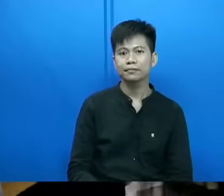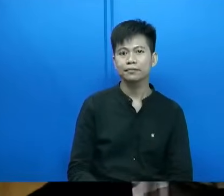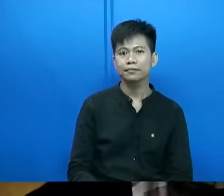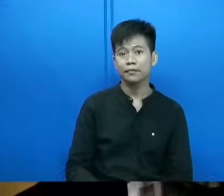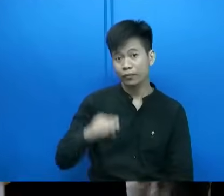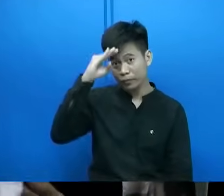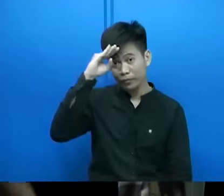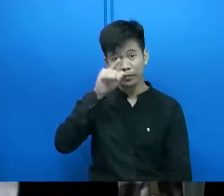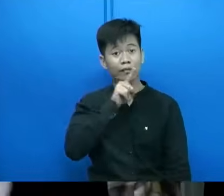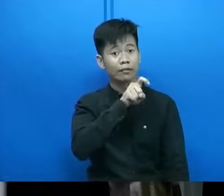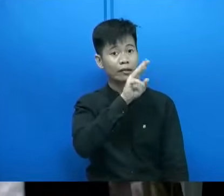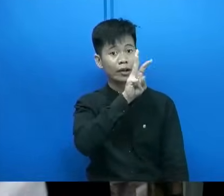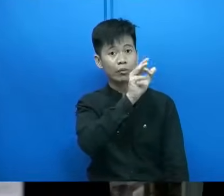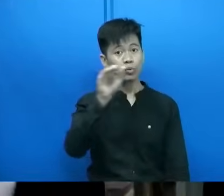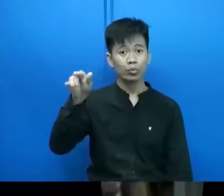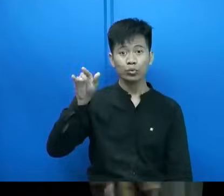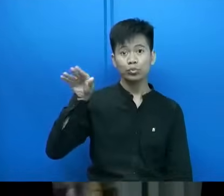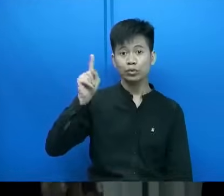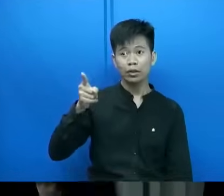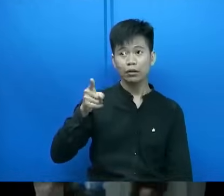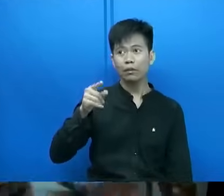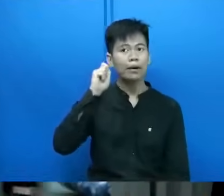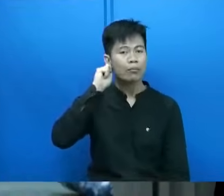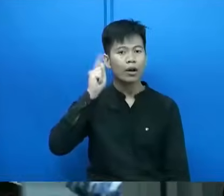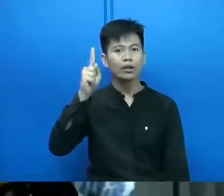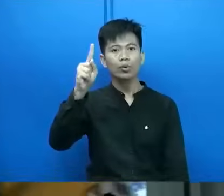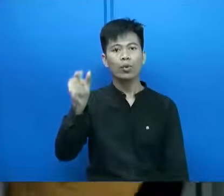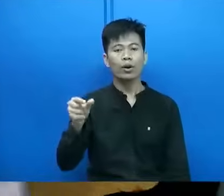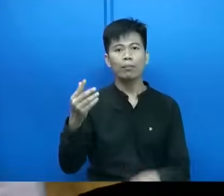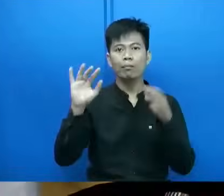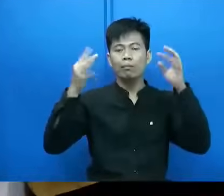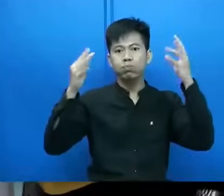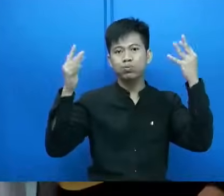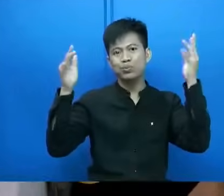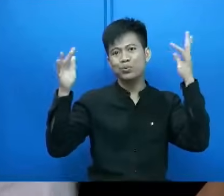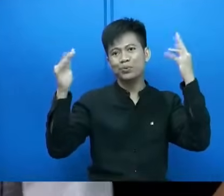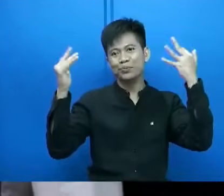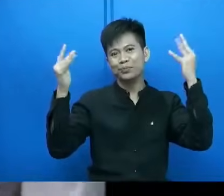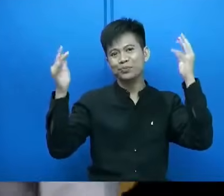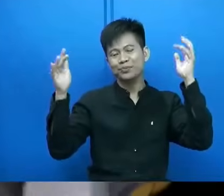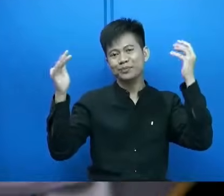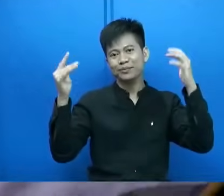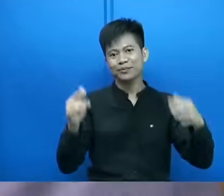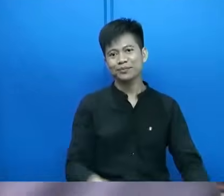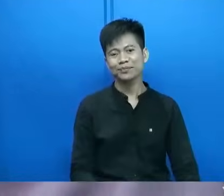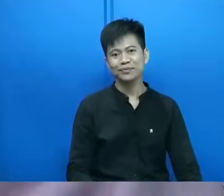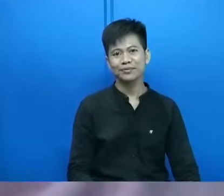Ikhwan, saya tanya, tidak ada yang 30 juz. Akhwat, ada satu orang. Mau minta apa?